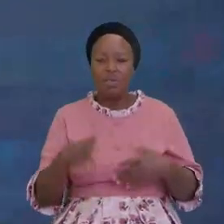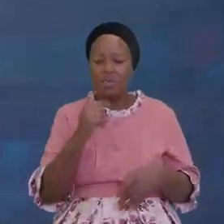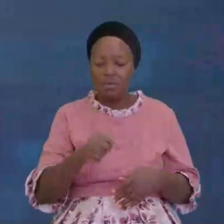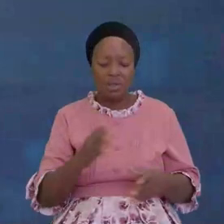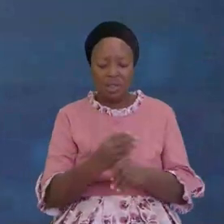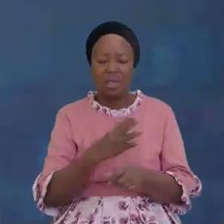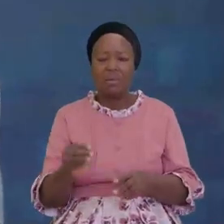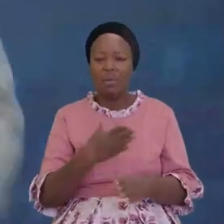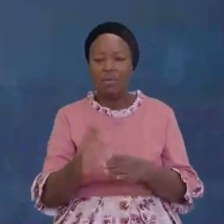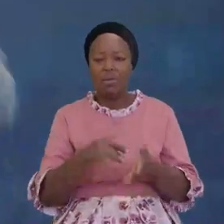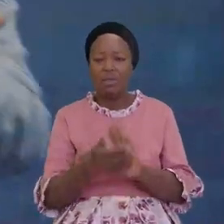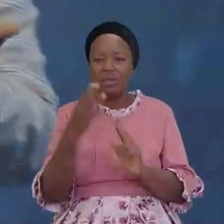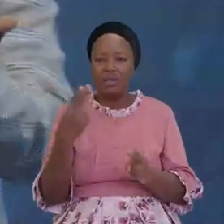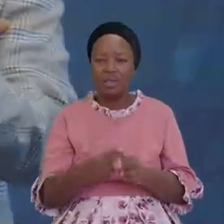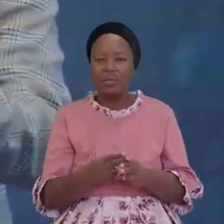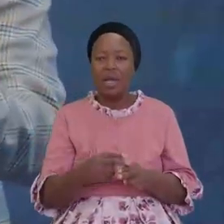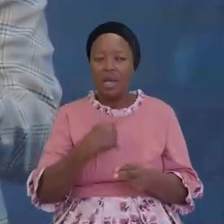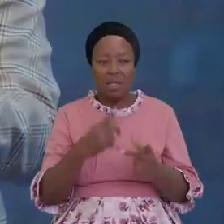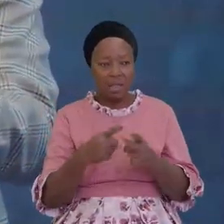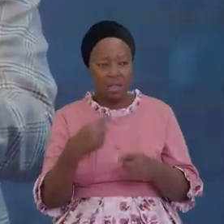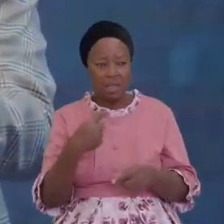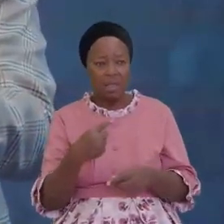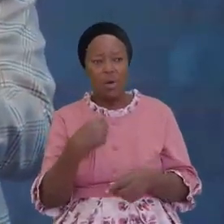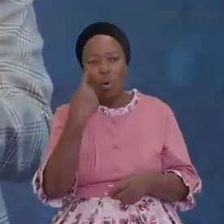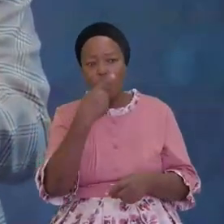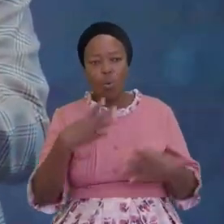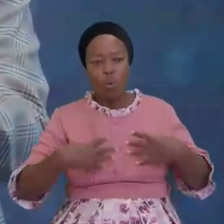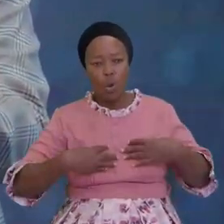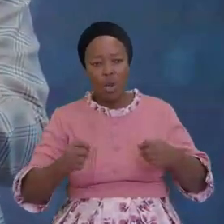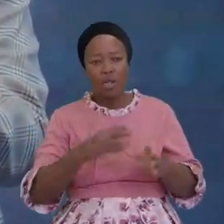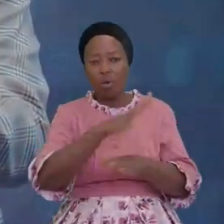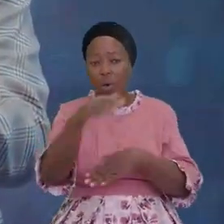Toutes les culpabilités qui restent, il va tout enlever.